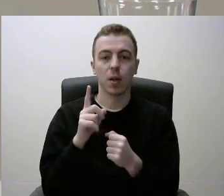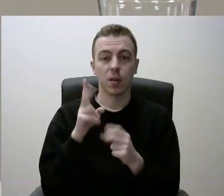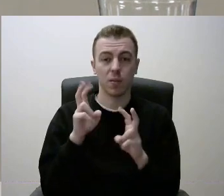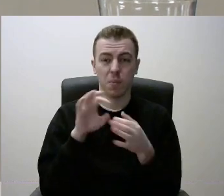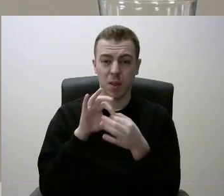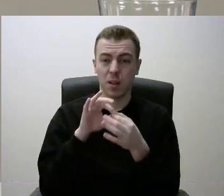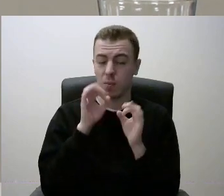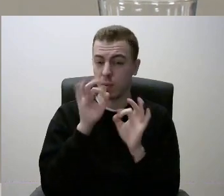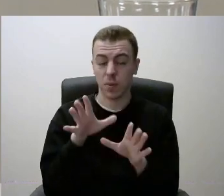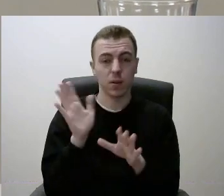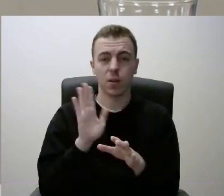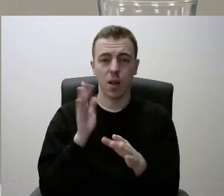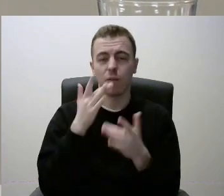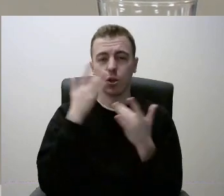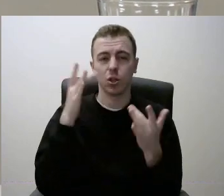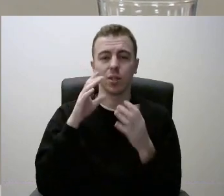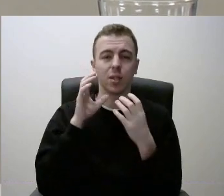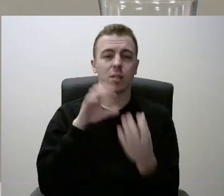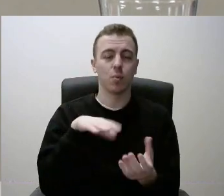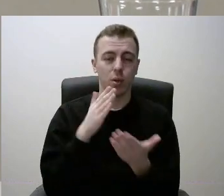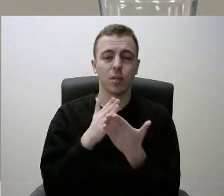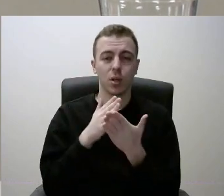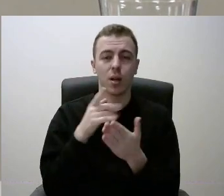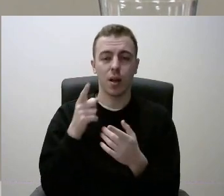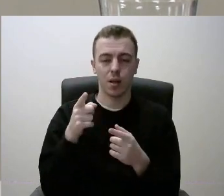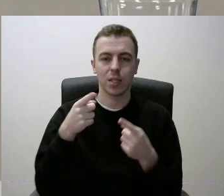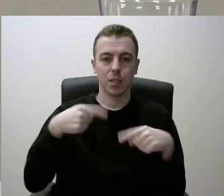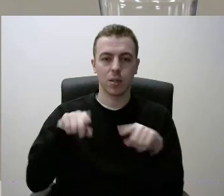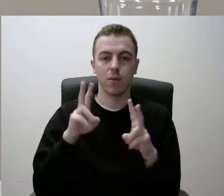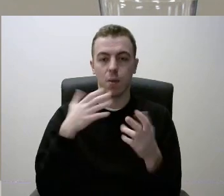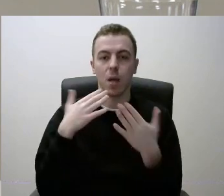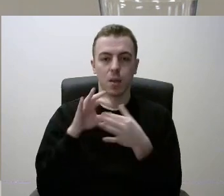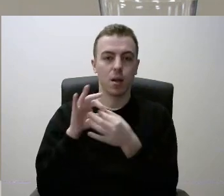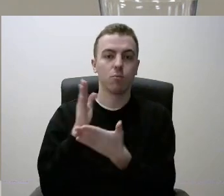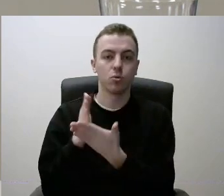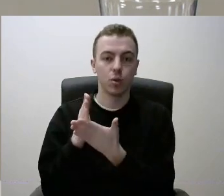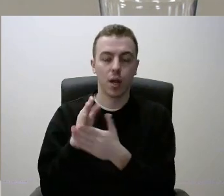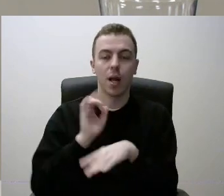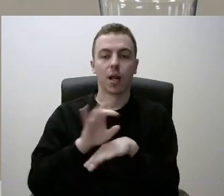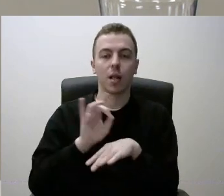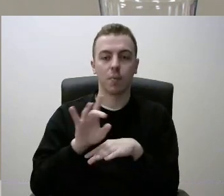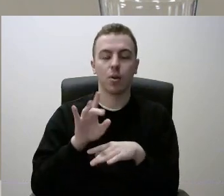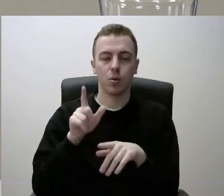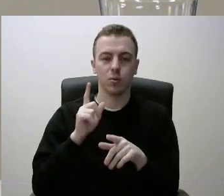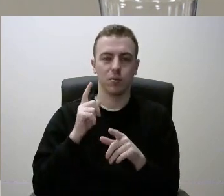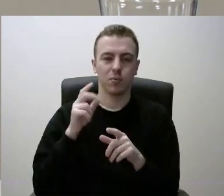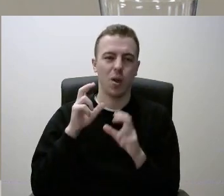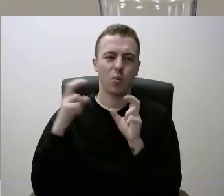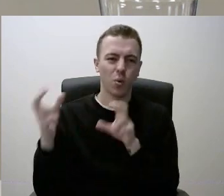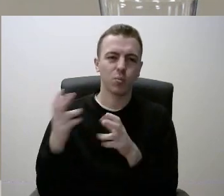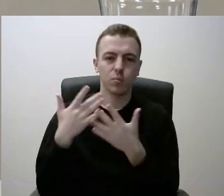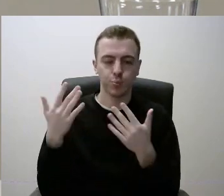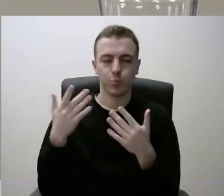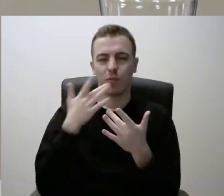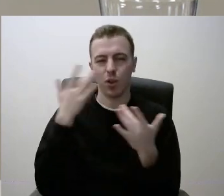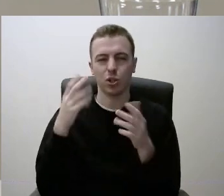nėra. Viešasis transportas yra viena iš sričių, kuomet tas bendravimas jisai atsiveria ir vis dėlto Klaipėdos keleivinis transportas, kaip įstaiga organizuojanti viešąjį